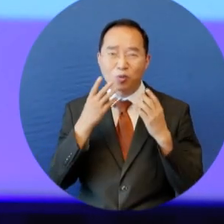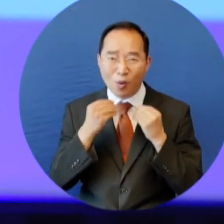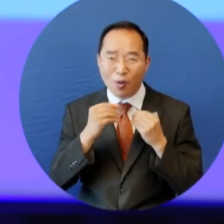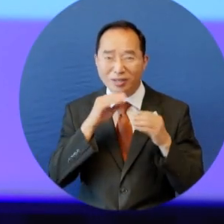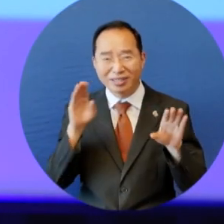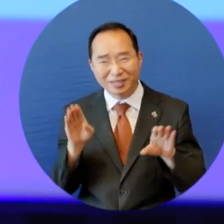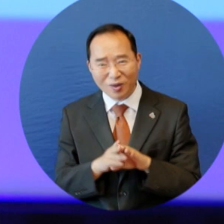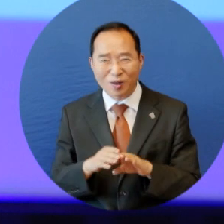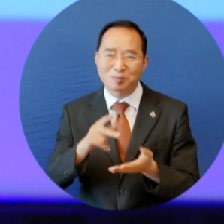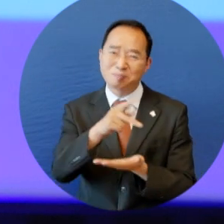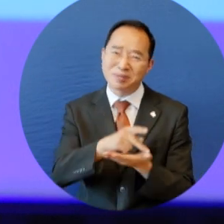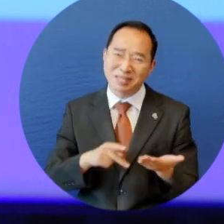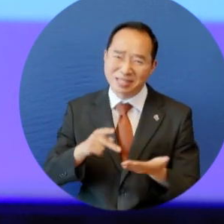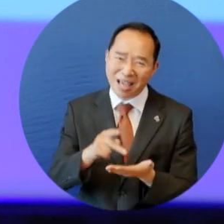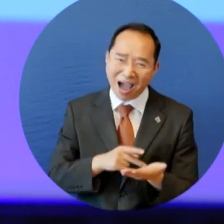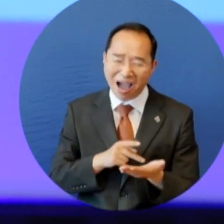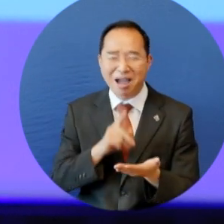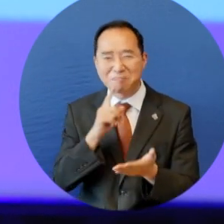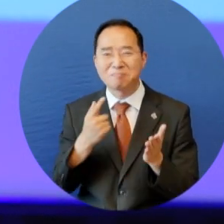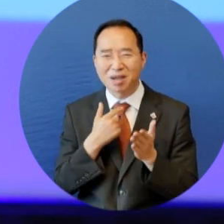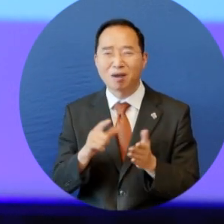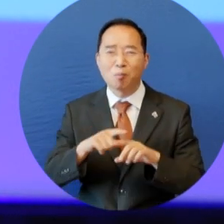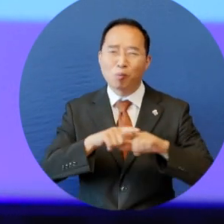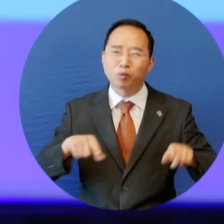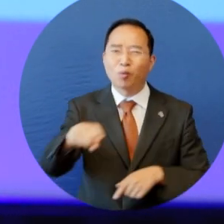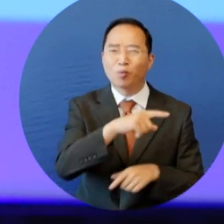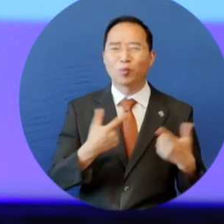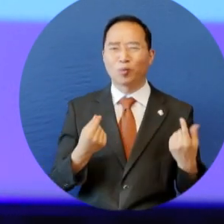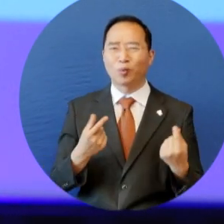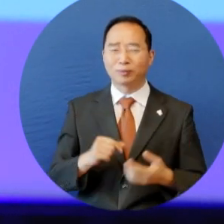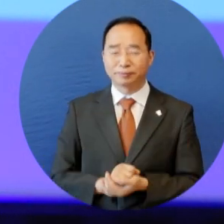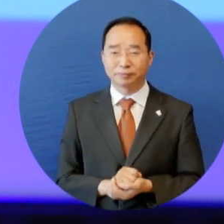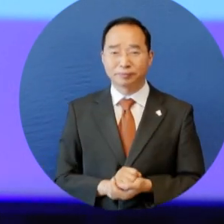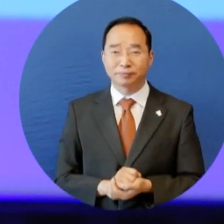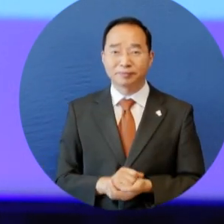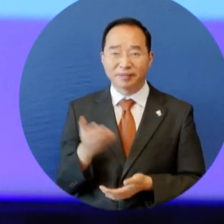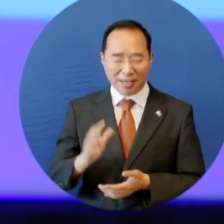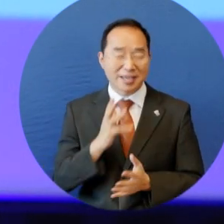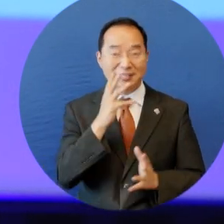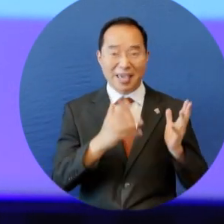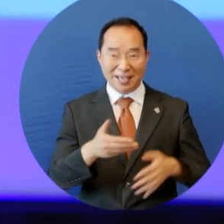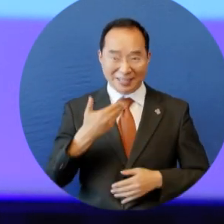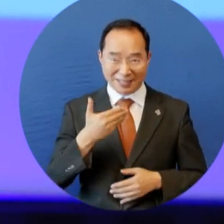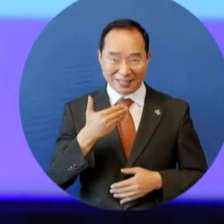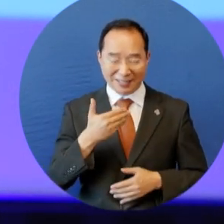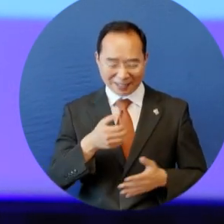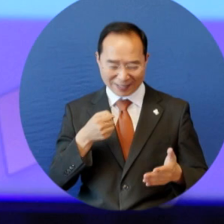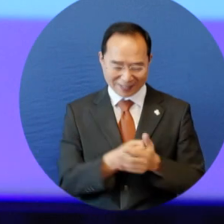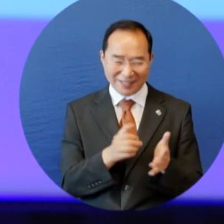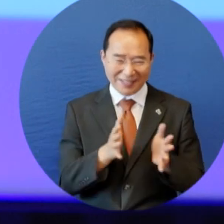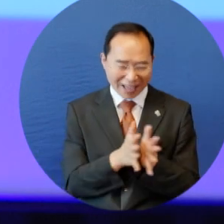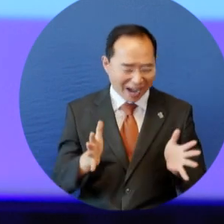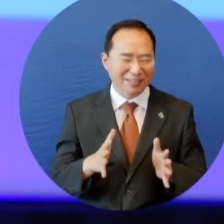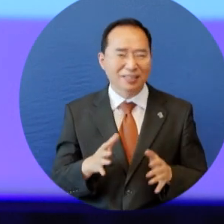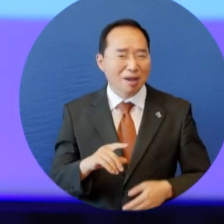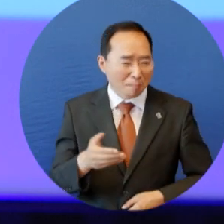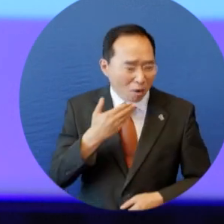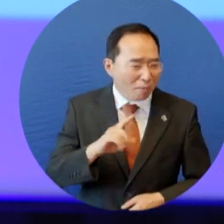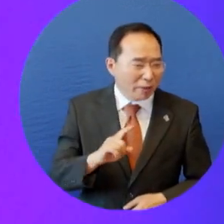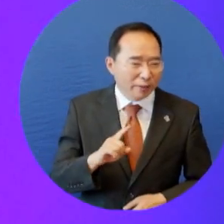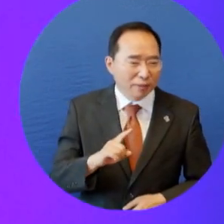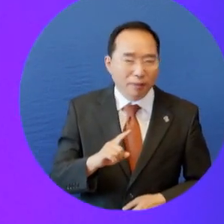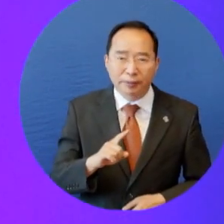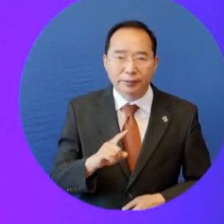아니면 햄버거를 시켜주는 보통 그냥 그런 엄마였습니다. 그런데 채식을 하고 나서부터 일단 제가 먹을 게 없는